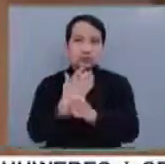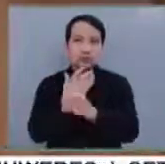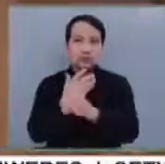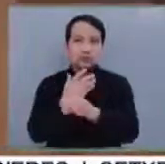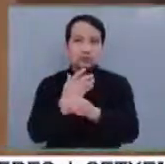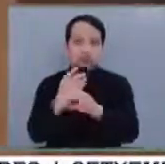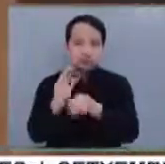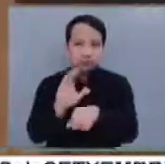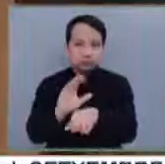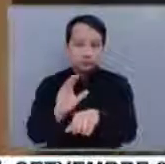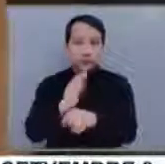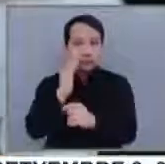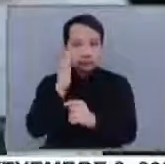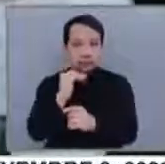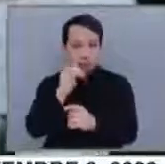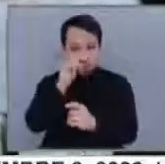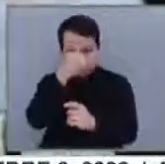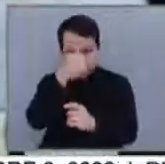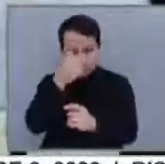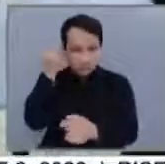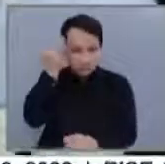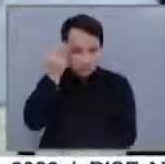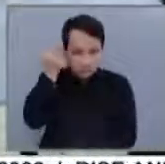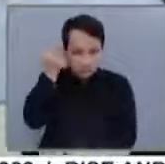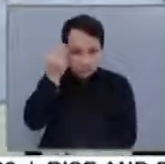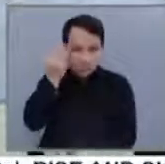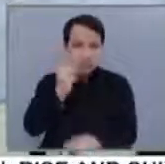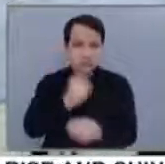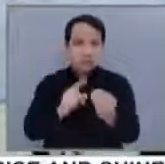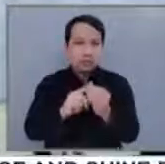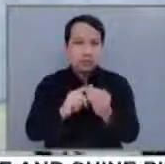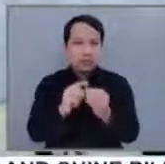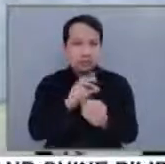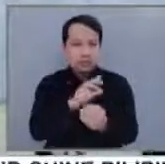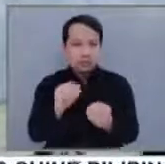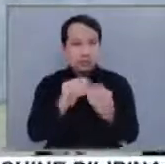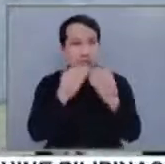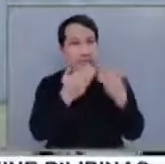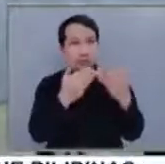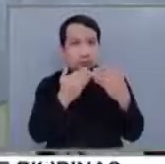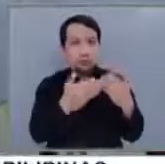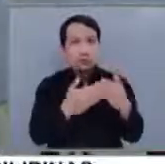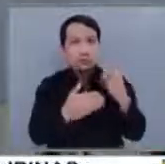upang magnilay-nilay at magpasalamat sa ating mahal na ina.